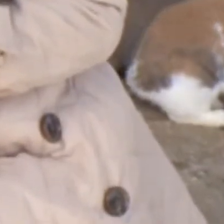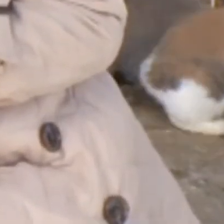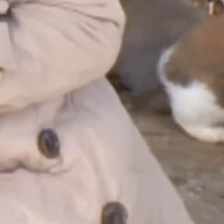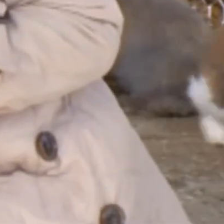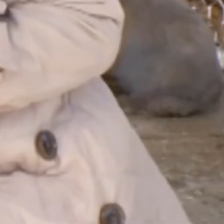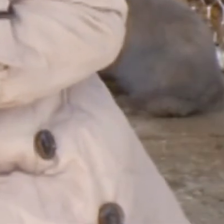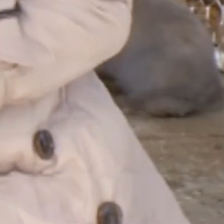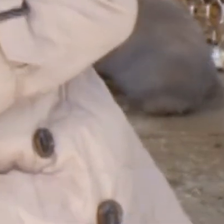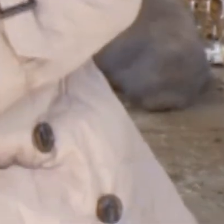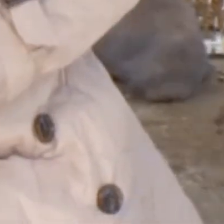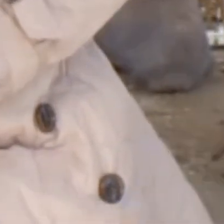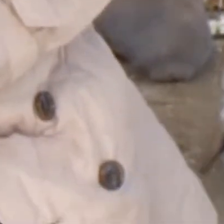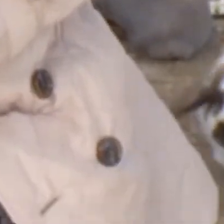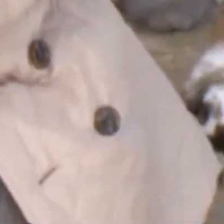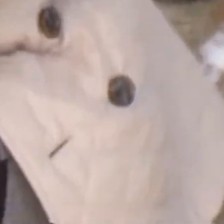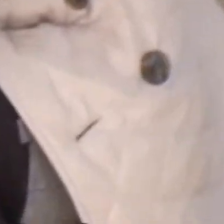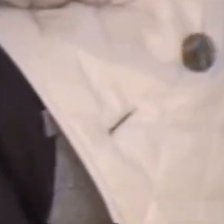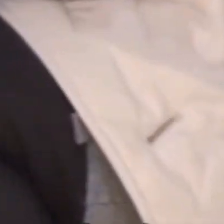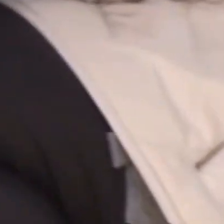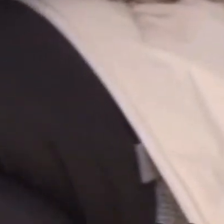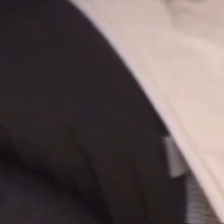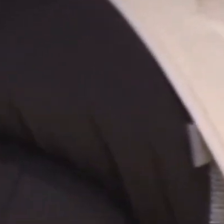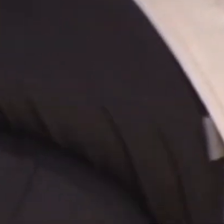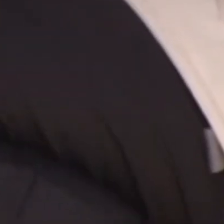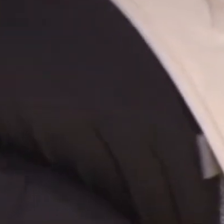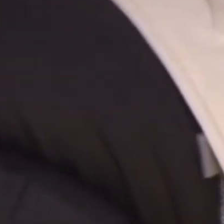た。 かわいい。